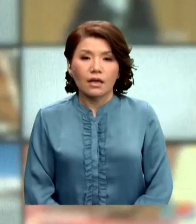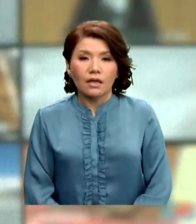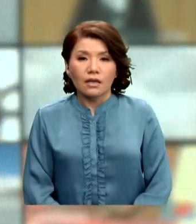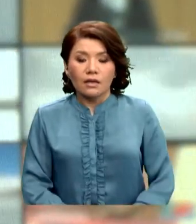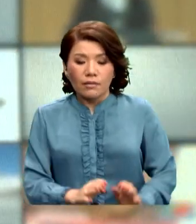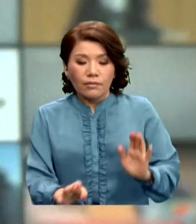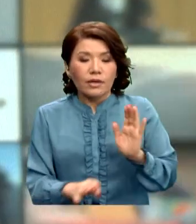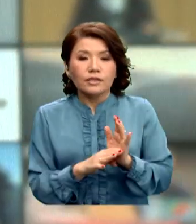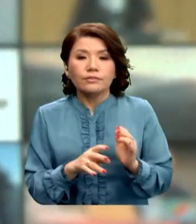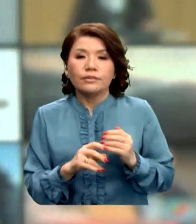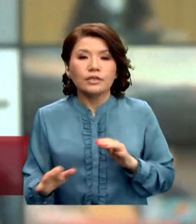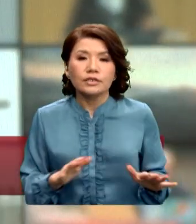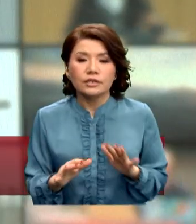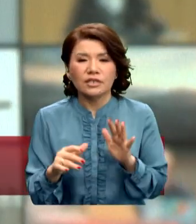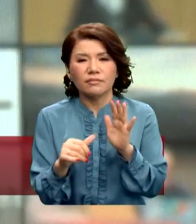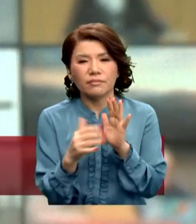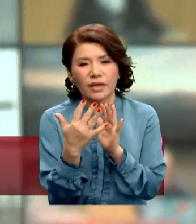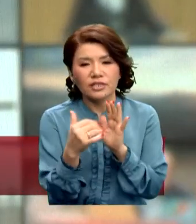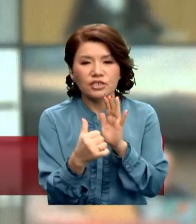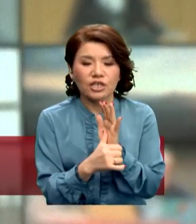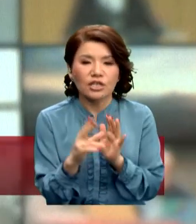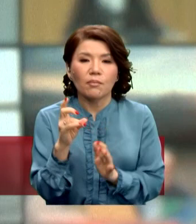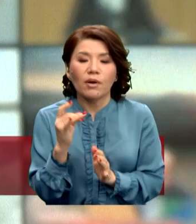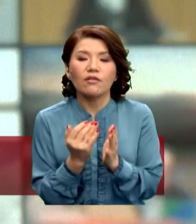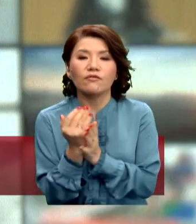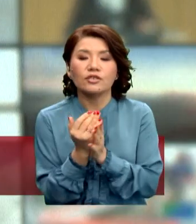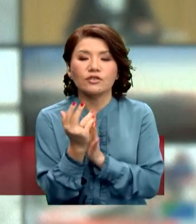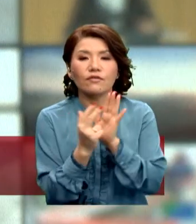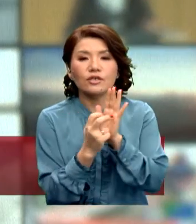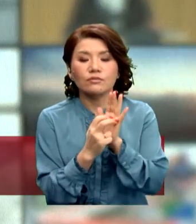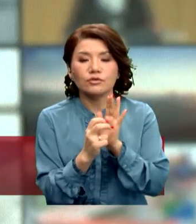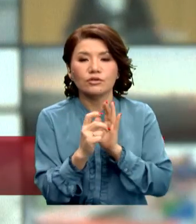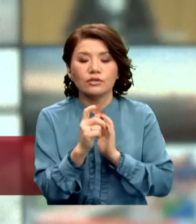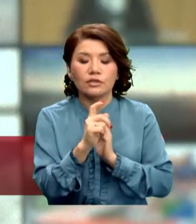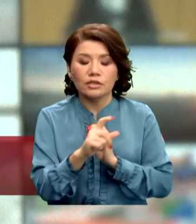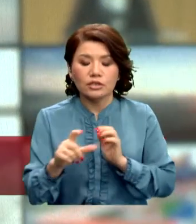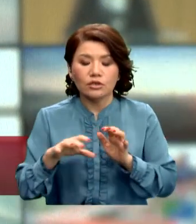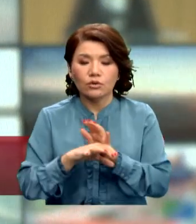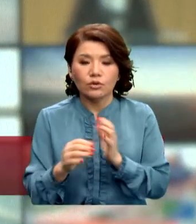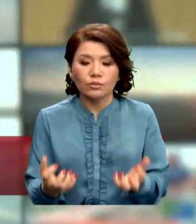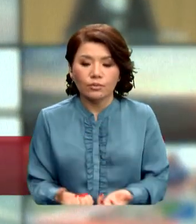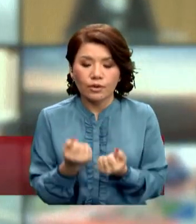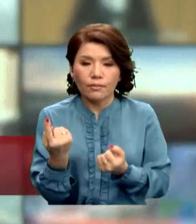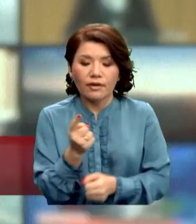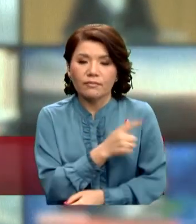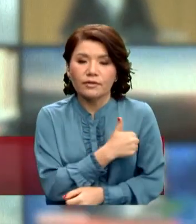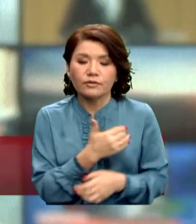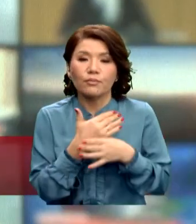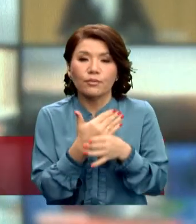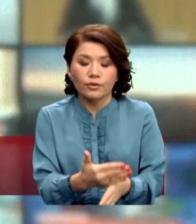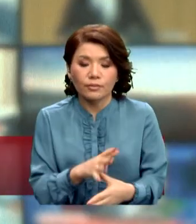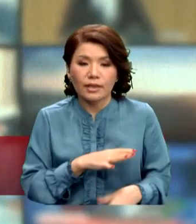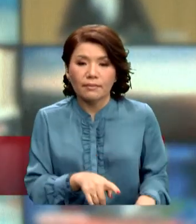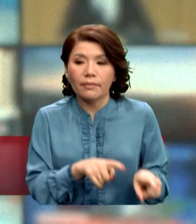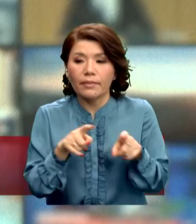Подземные толчки магнитудой 5 и 6 баллов по шкале Рихтера. Свыше 800 человек эвакуированы, 300 оказали первую медицинскую помощь.